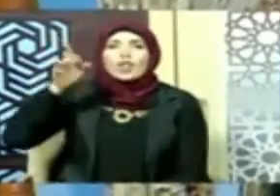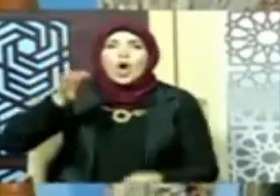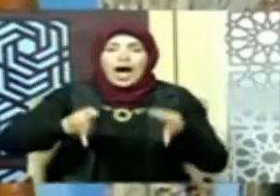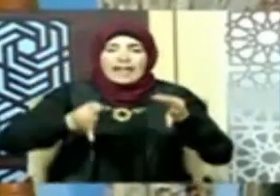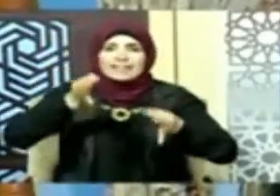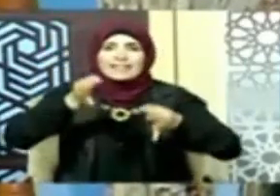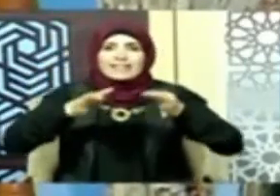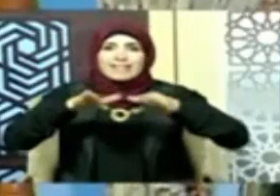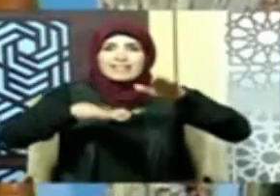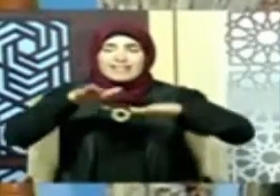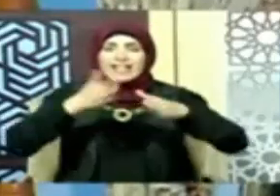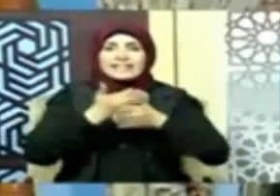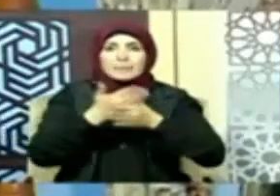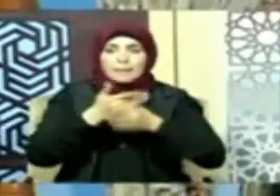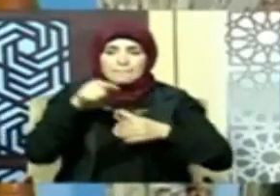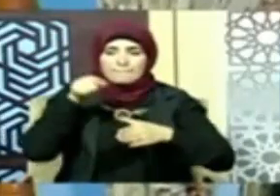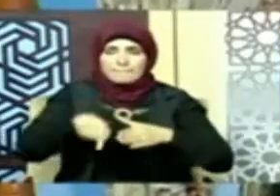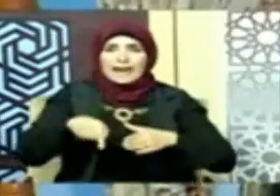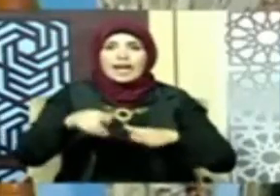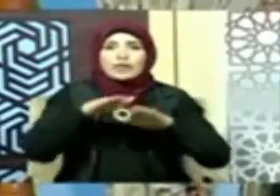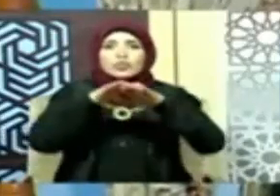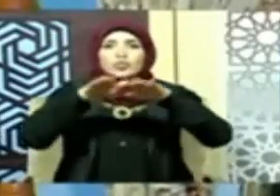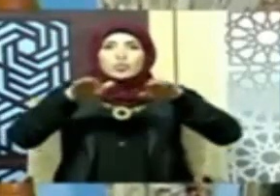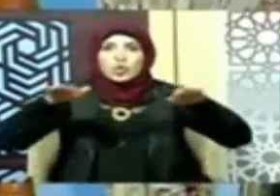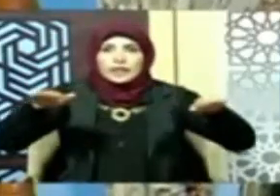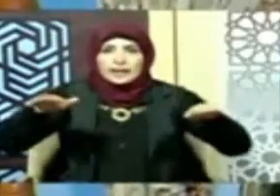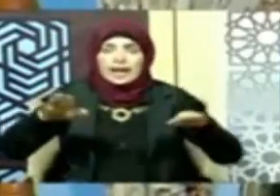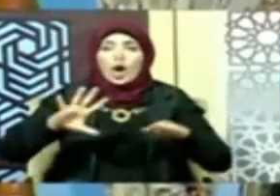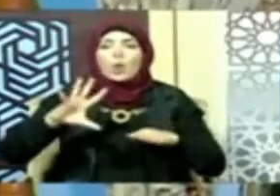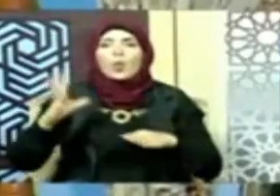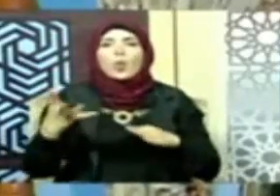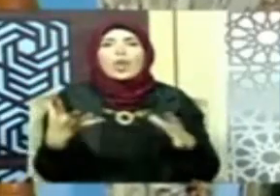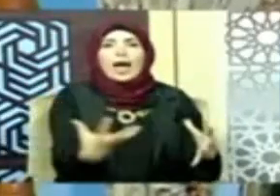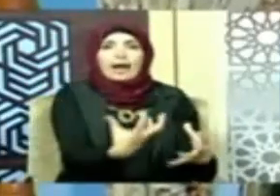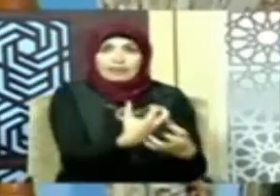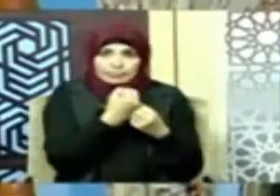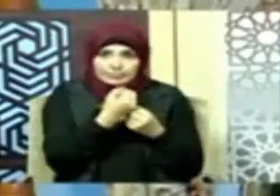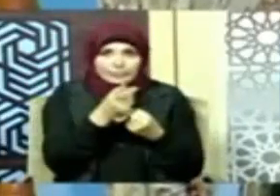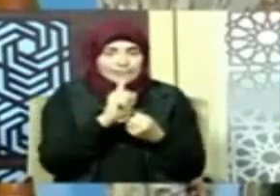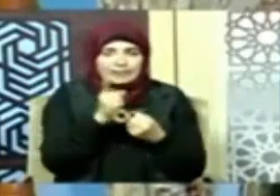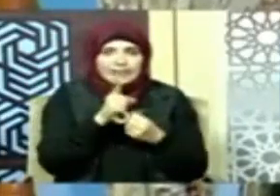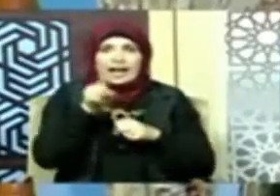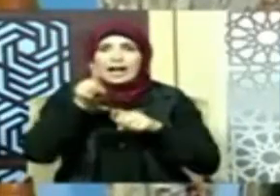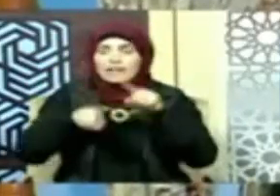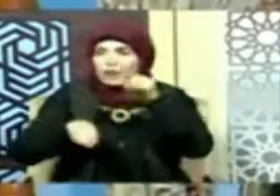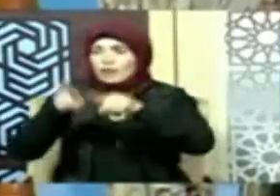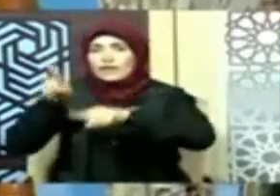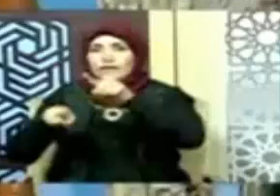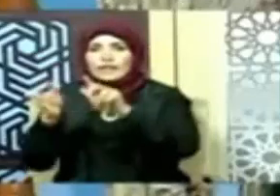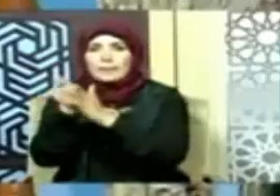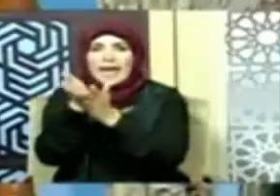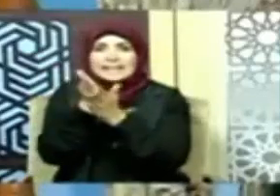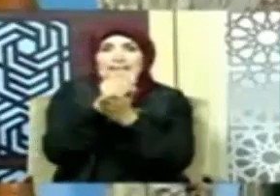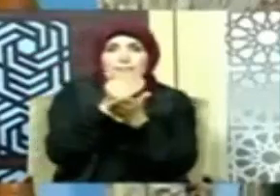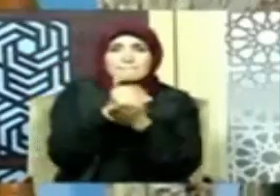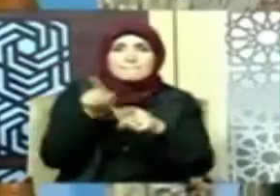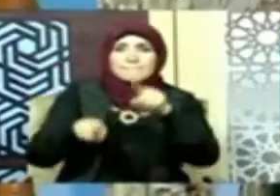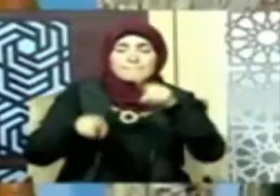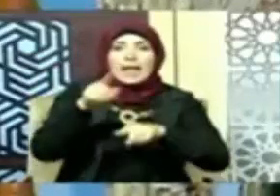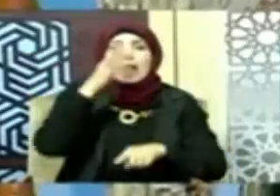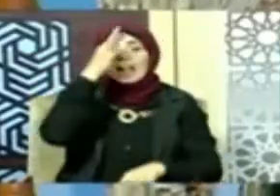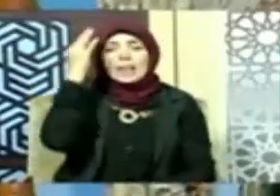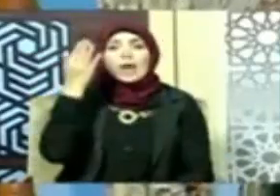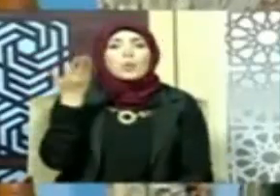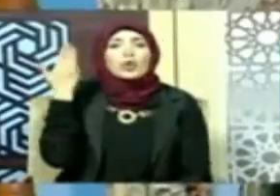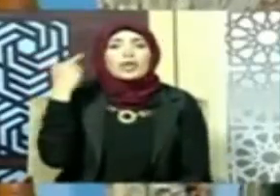لأن الدنيا لا تجمع لأحد من أطرافها. ويقول أبو تمام: لو كانت